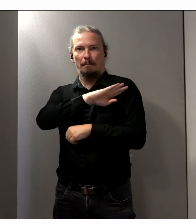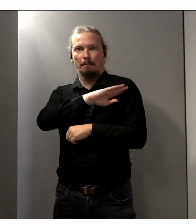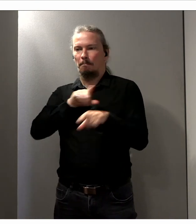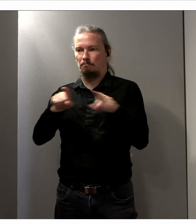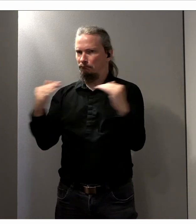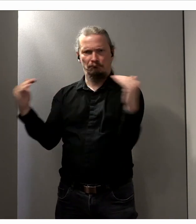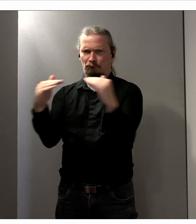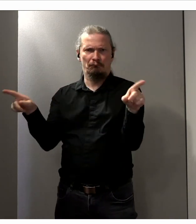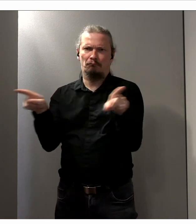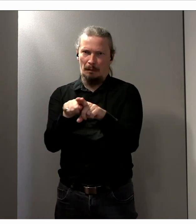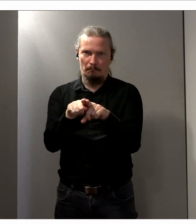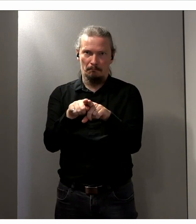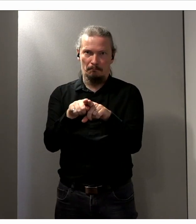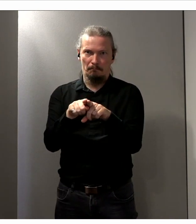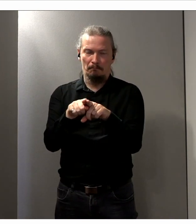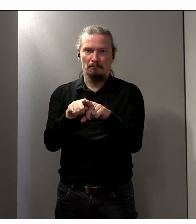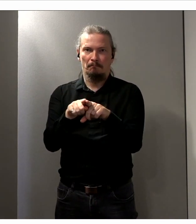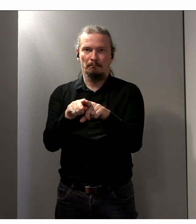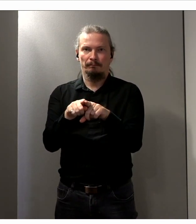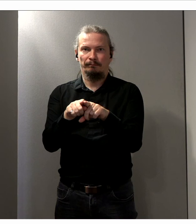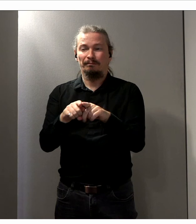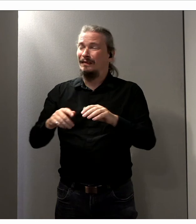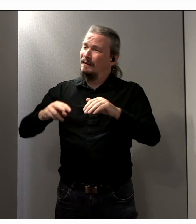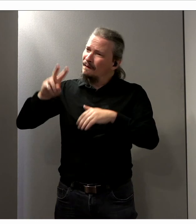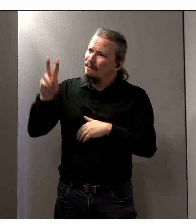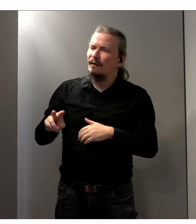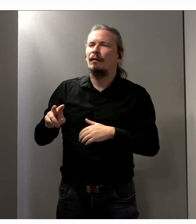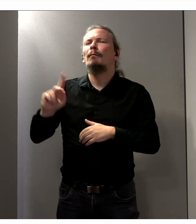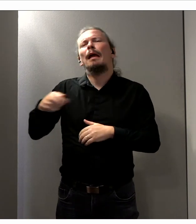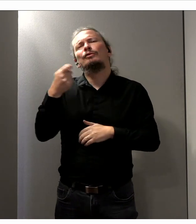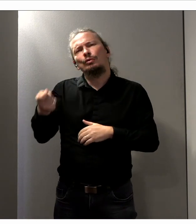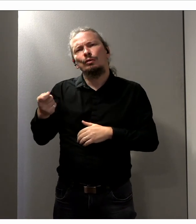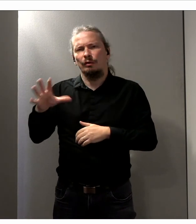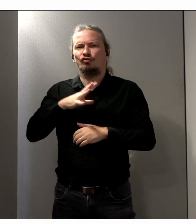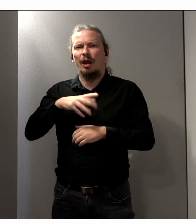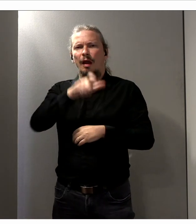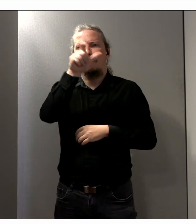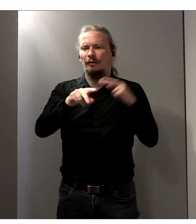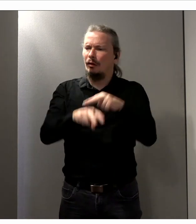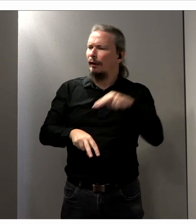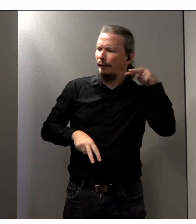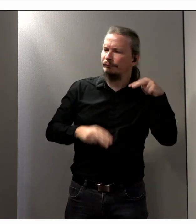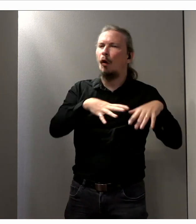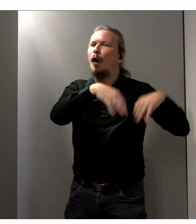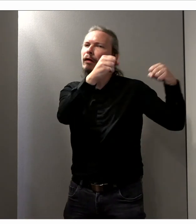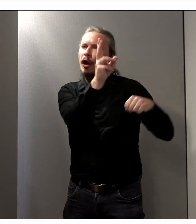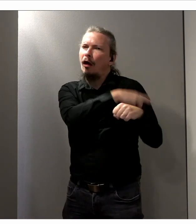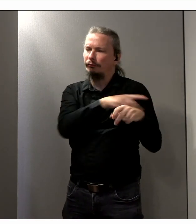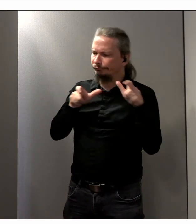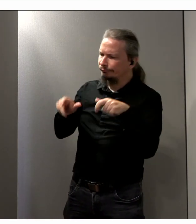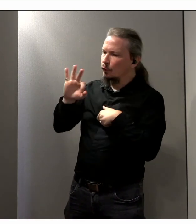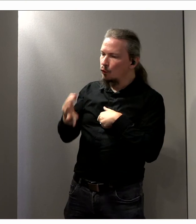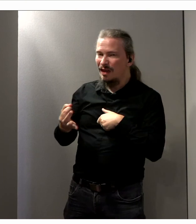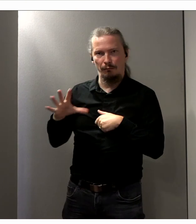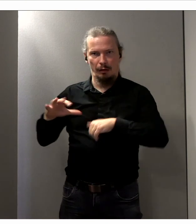responsabilité équivalente et qui, même s'ils sont bien sûr sous la supervision de l'employeur,